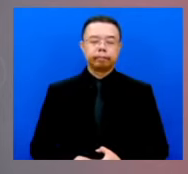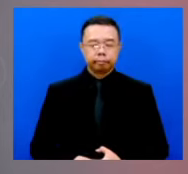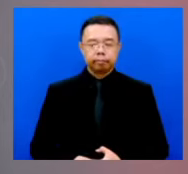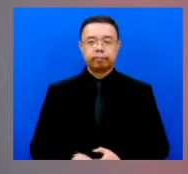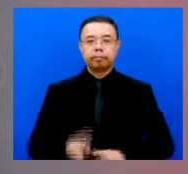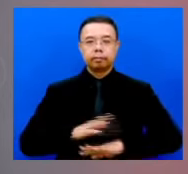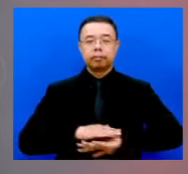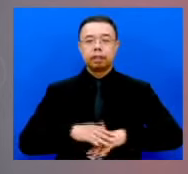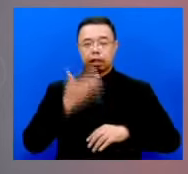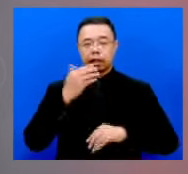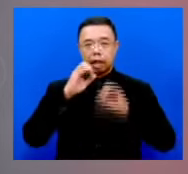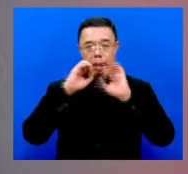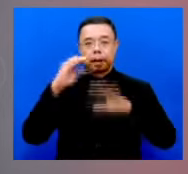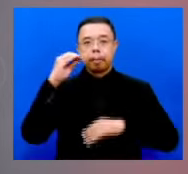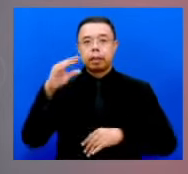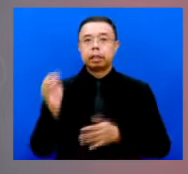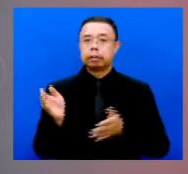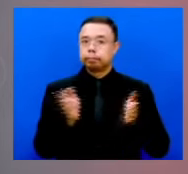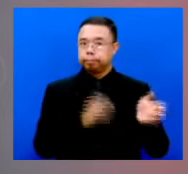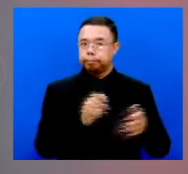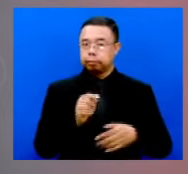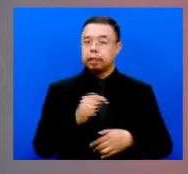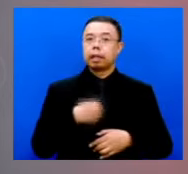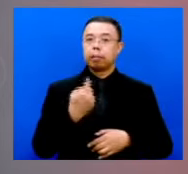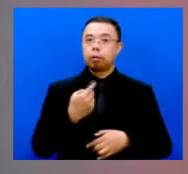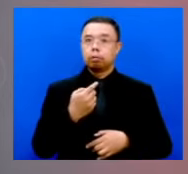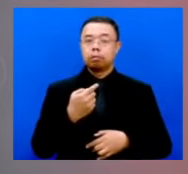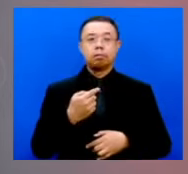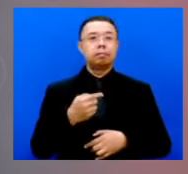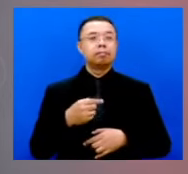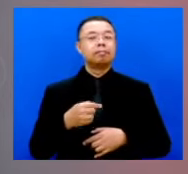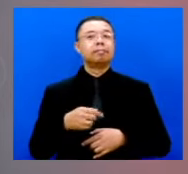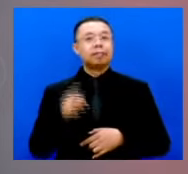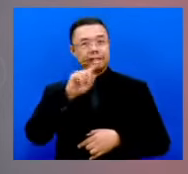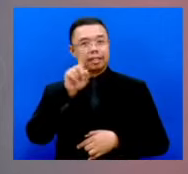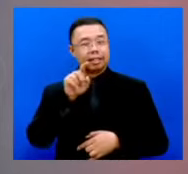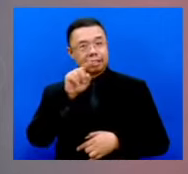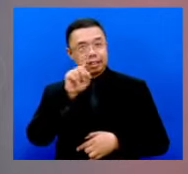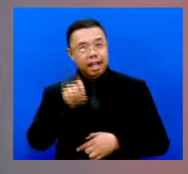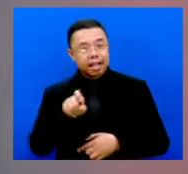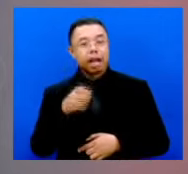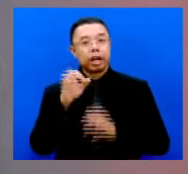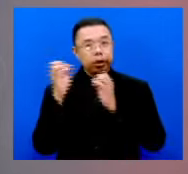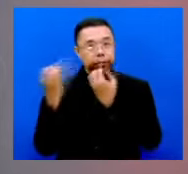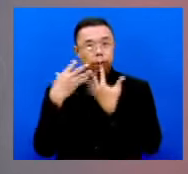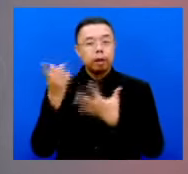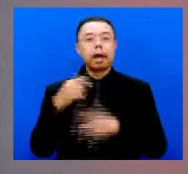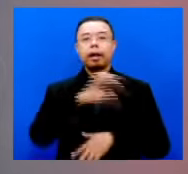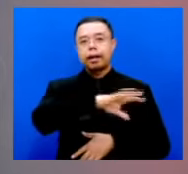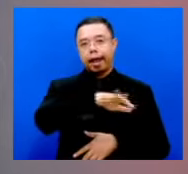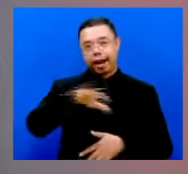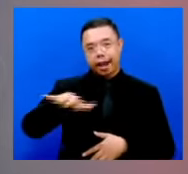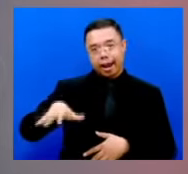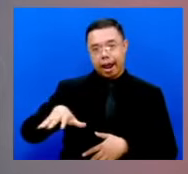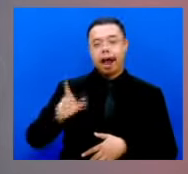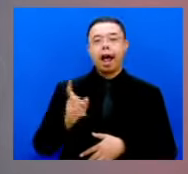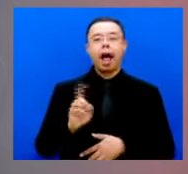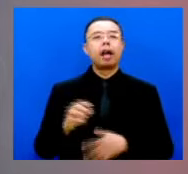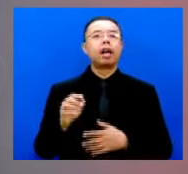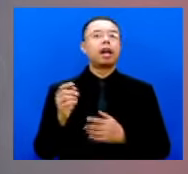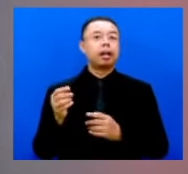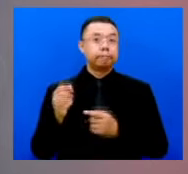Anda kembali di Kabar Pagi, pemirsa. Di segmen ini kami ajak Anda bergabung dengan rekan-rekan Biro untuk menyimak kabar menarik dari sejumlah daerah. Sudah ada Firda